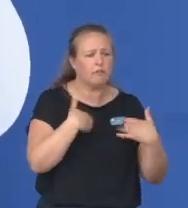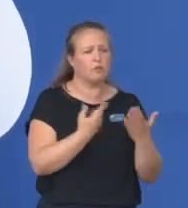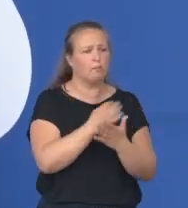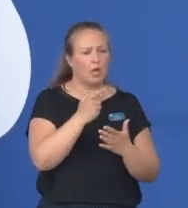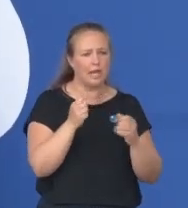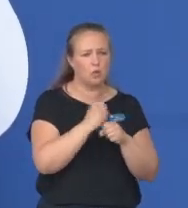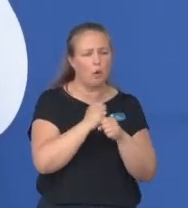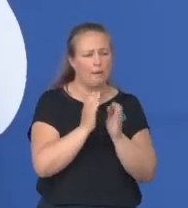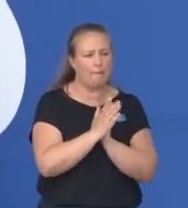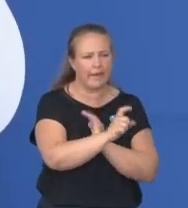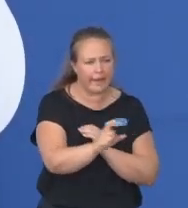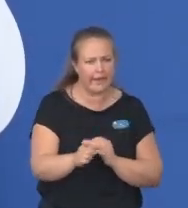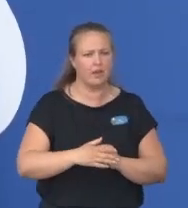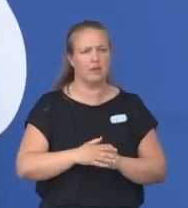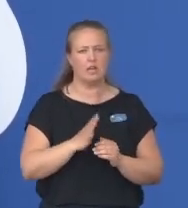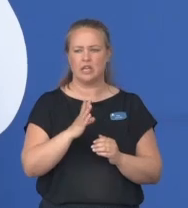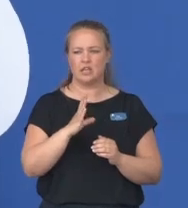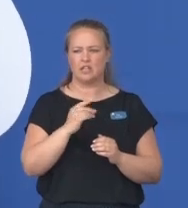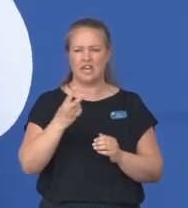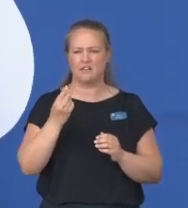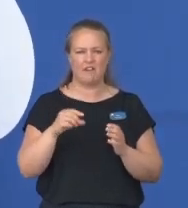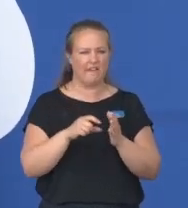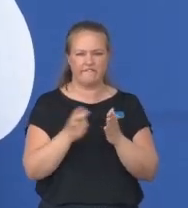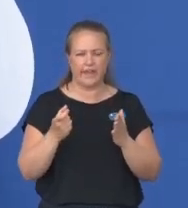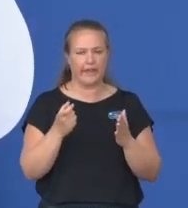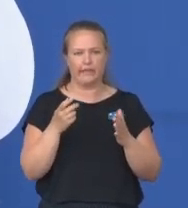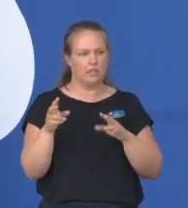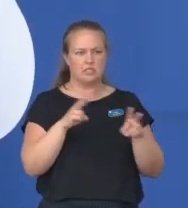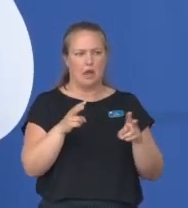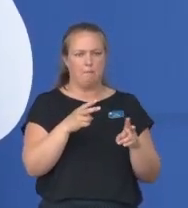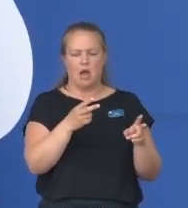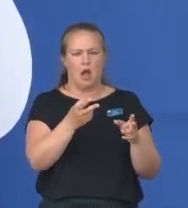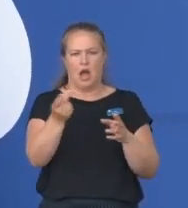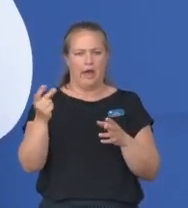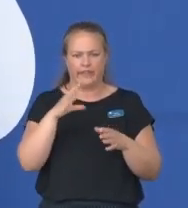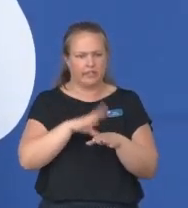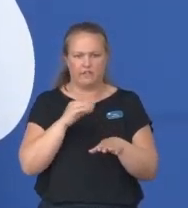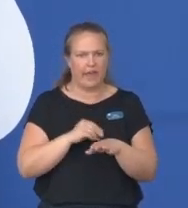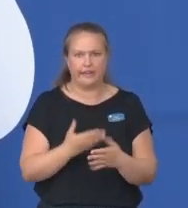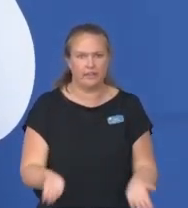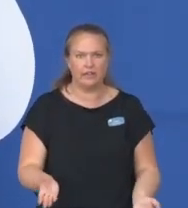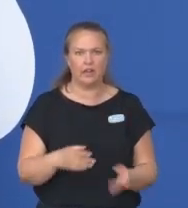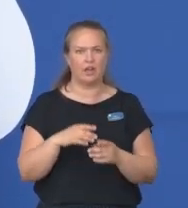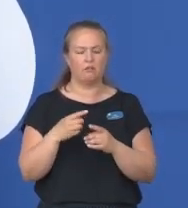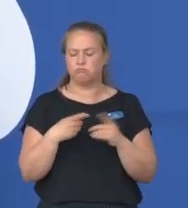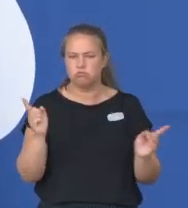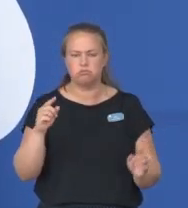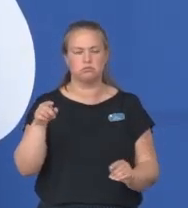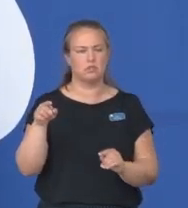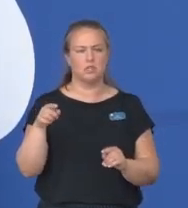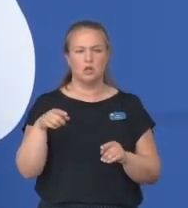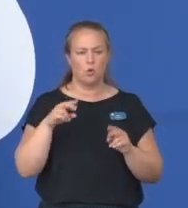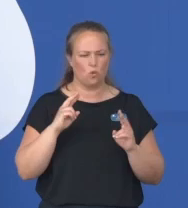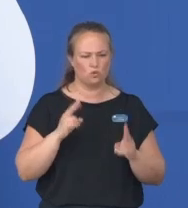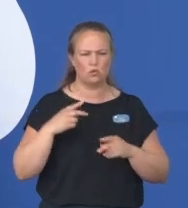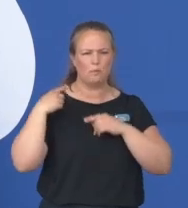er. Järvaveckan liknar inget annat evenemang i Sverige, och som samhället utvecklas så har det aldrig varit viktigare. Det är